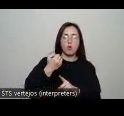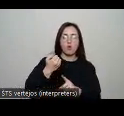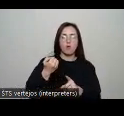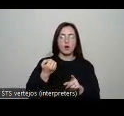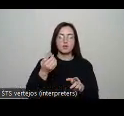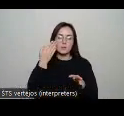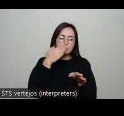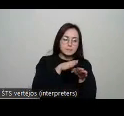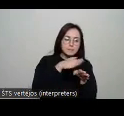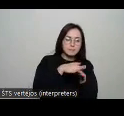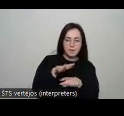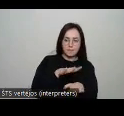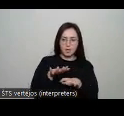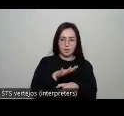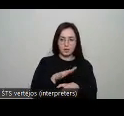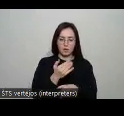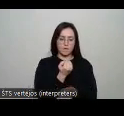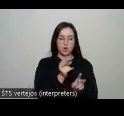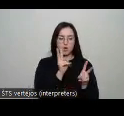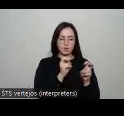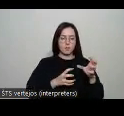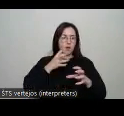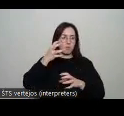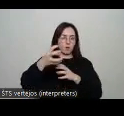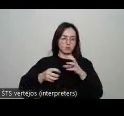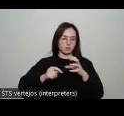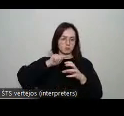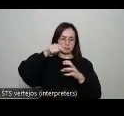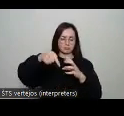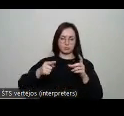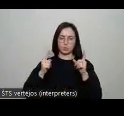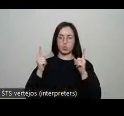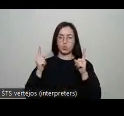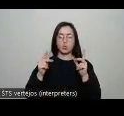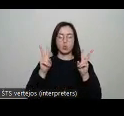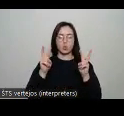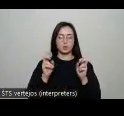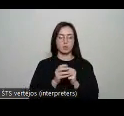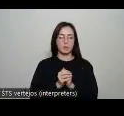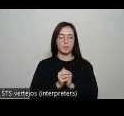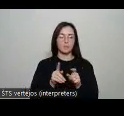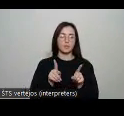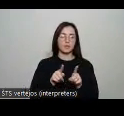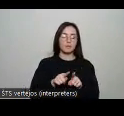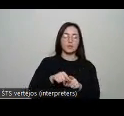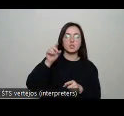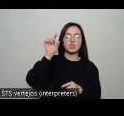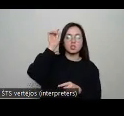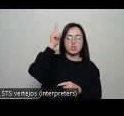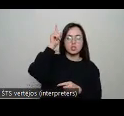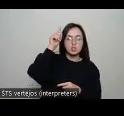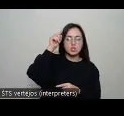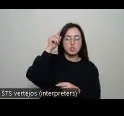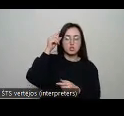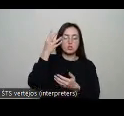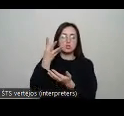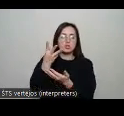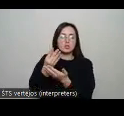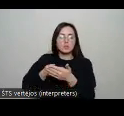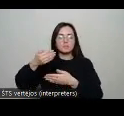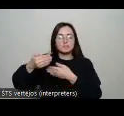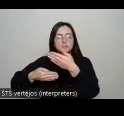tikrai tai yra pasaulinio lygmens problema ir intelektinės nusavybės teisės, tai yra žinios, jų siekimas